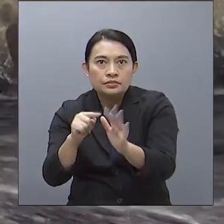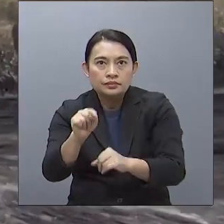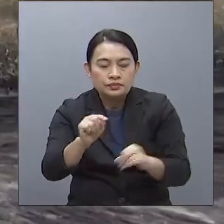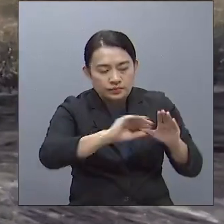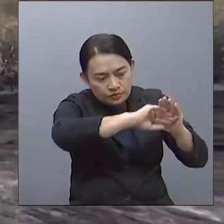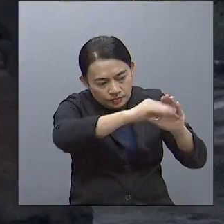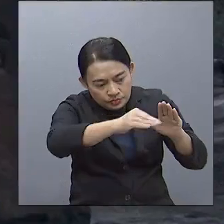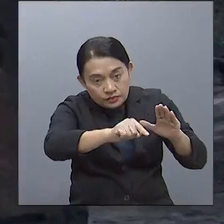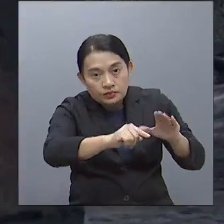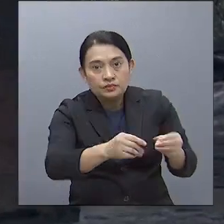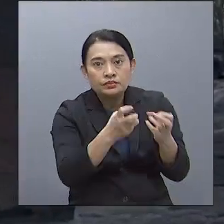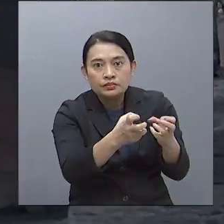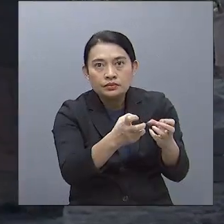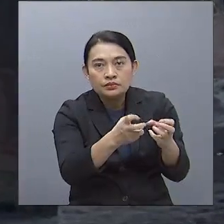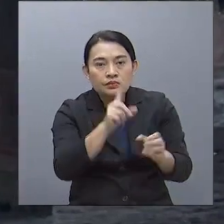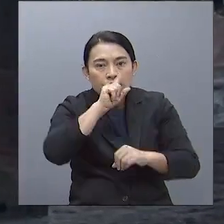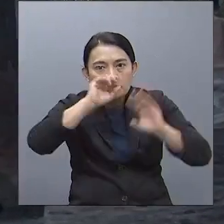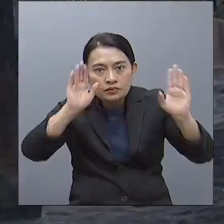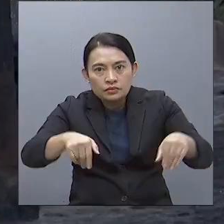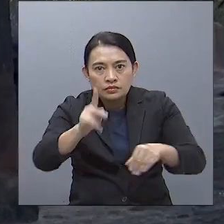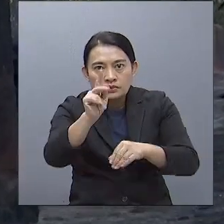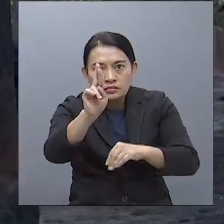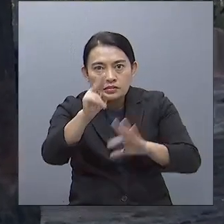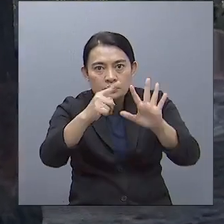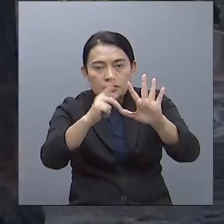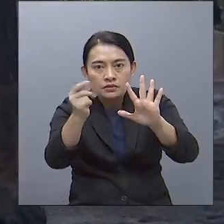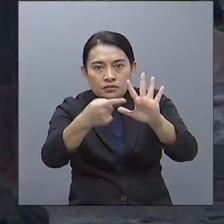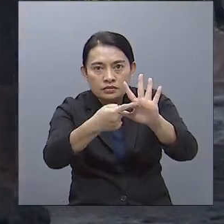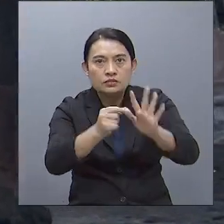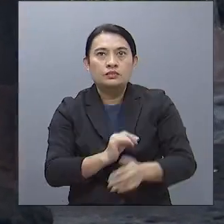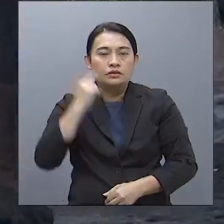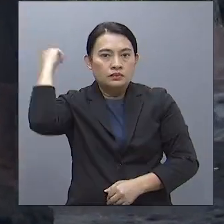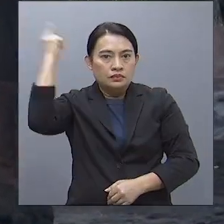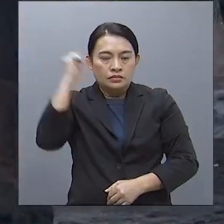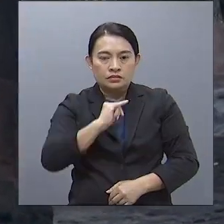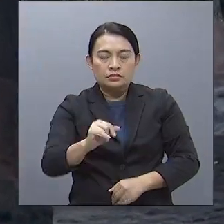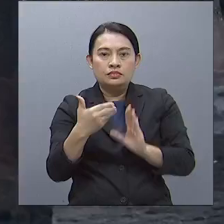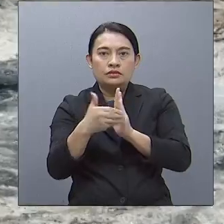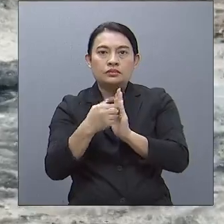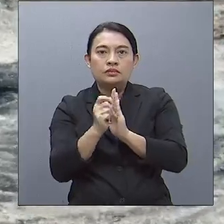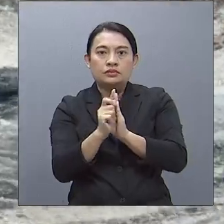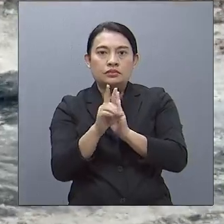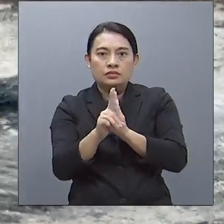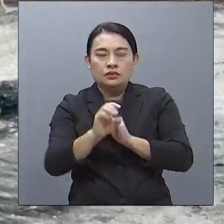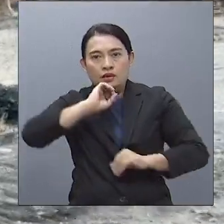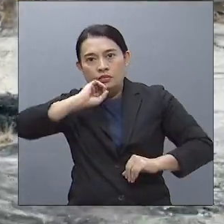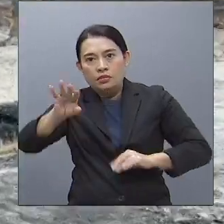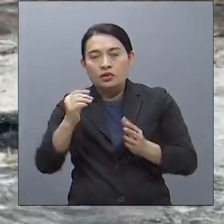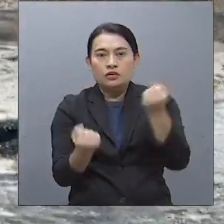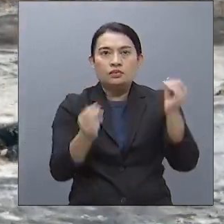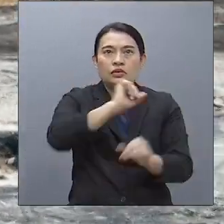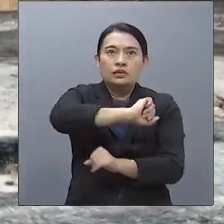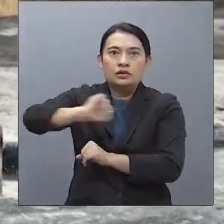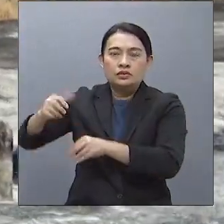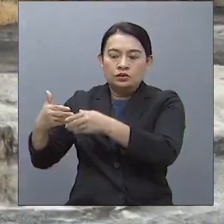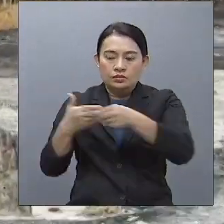าเป็นต้นอยู่แถวนั้นด้วยครับหากใครไปเที่ยวที่นี่อย่าลืมแวะเวียนไปเที่ยวนะครับไปอุดรธานีบอกไกด์หรือบอกรถตู้พาไปหน่อยอย